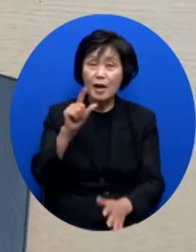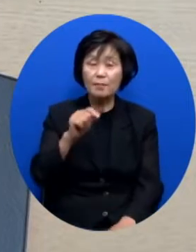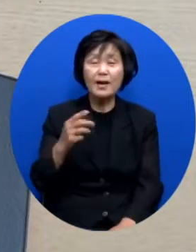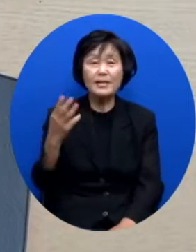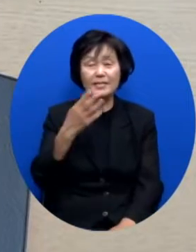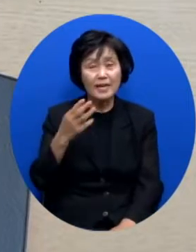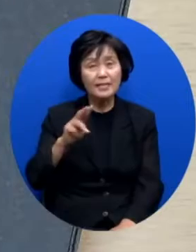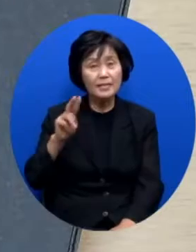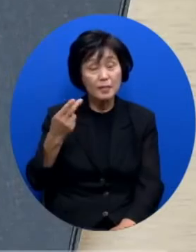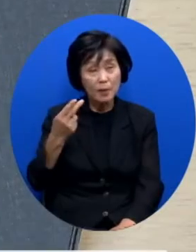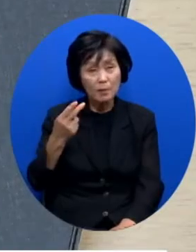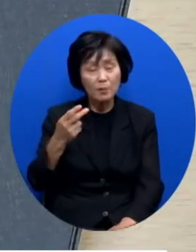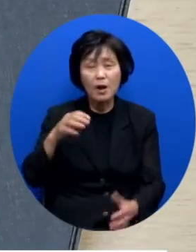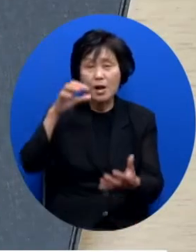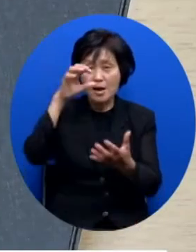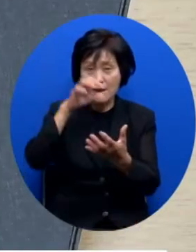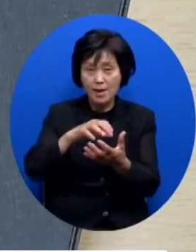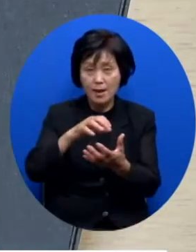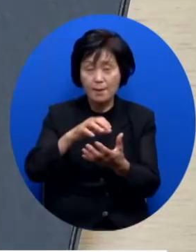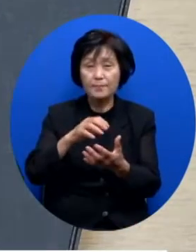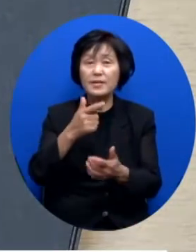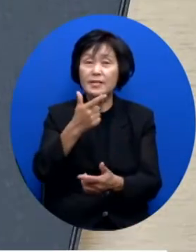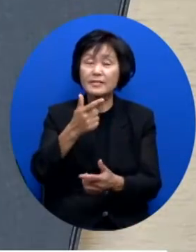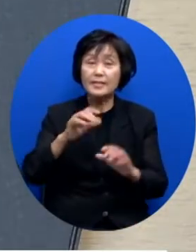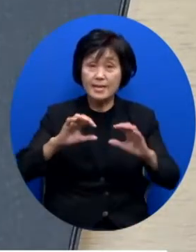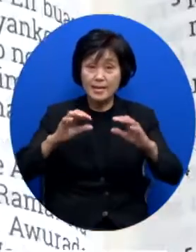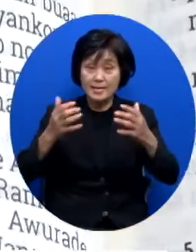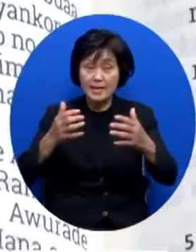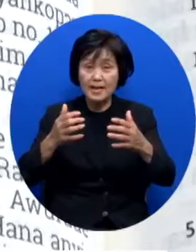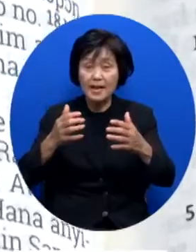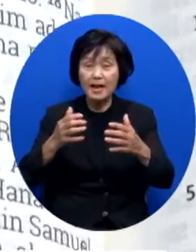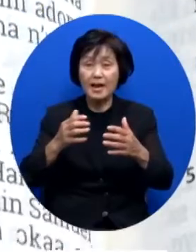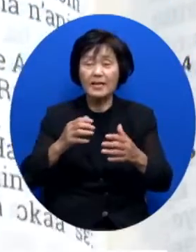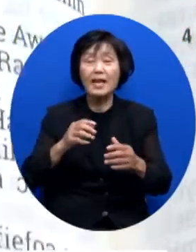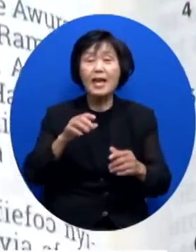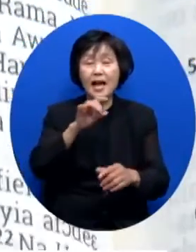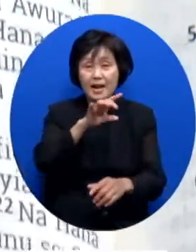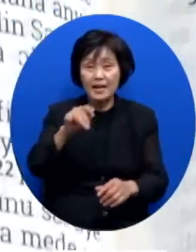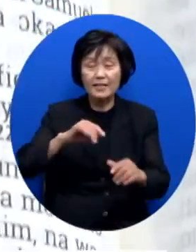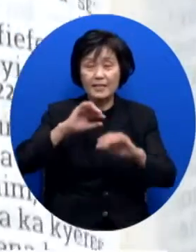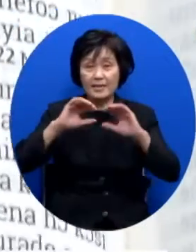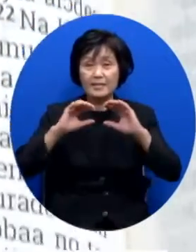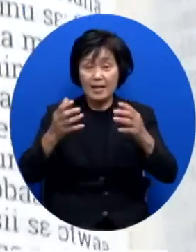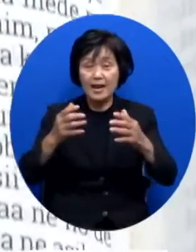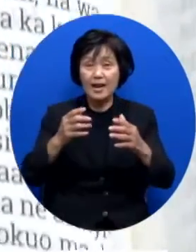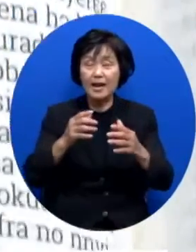14,246부 등 모두 6개 나라에 각 사용하는 언어로 제작한 성경